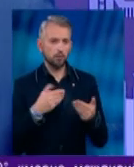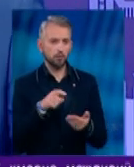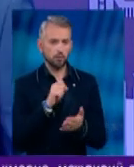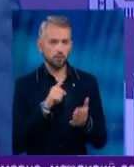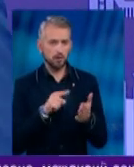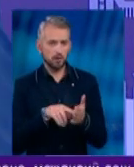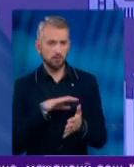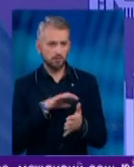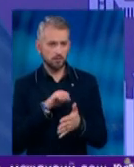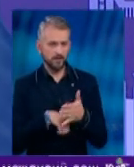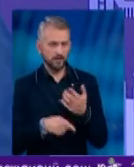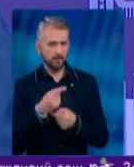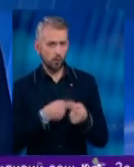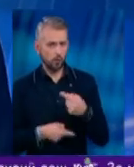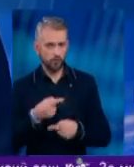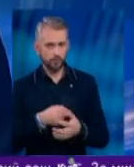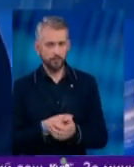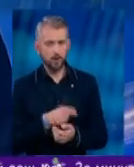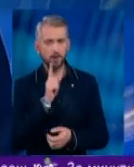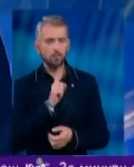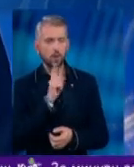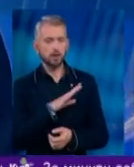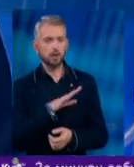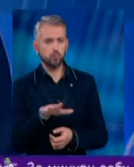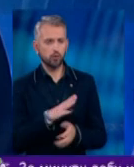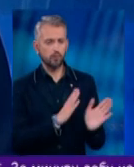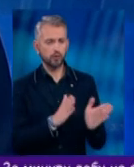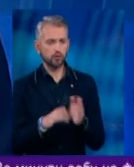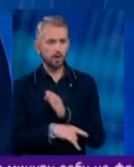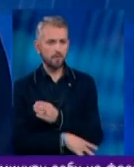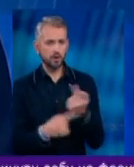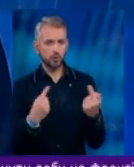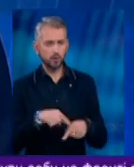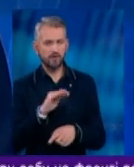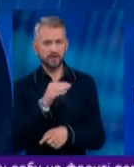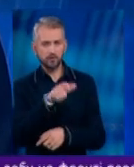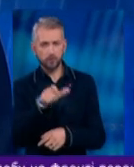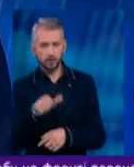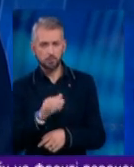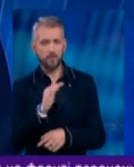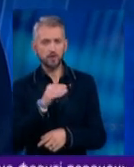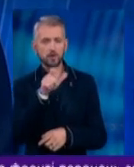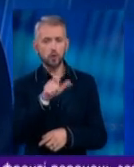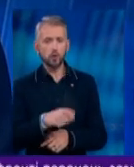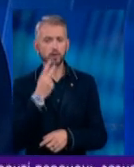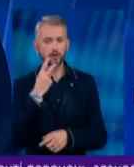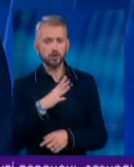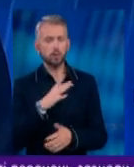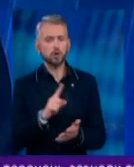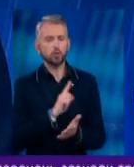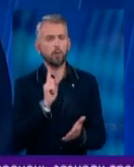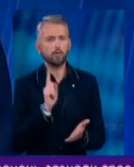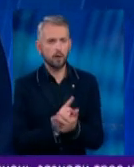питанню йти від зворотнього. Поки не було процедури банкрутства фізичних осіб, фізична особа завжди була